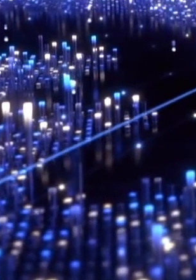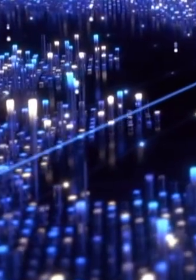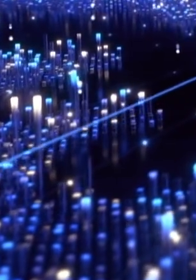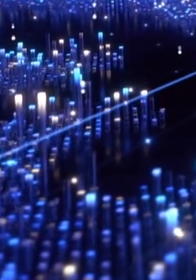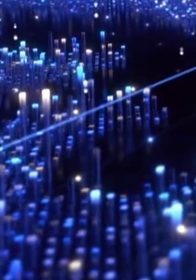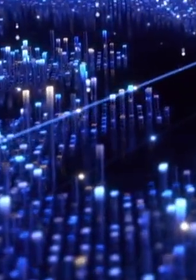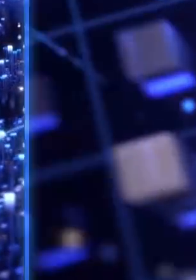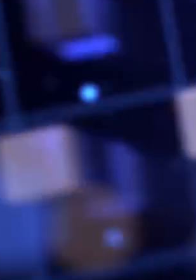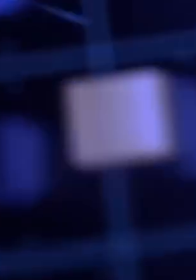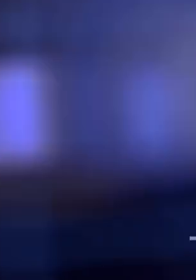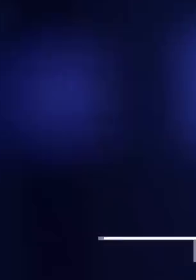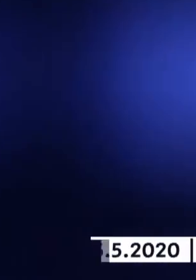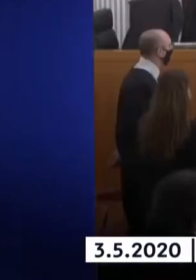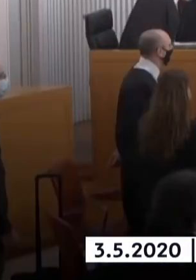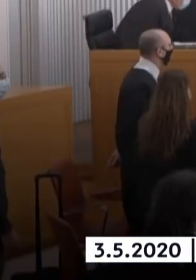חדשות הערב.